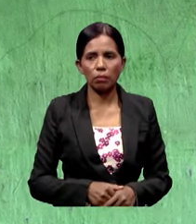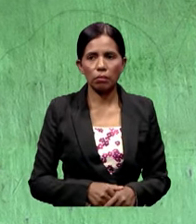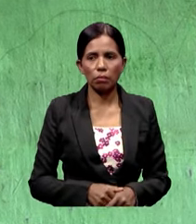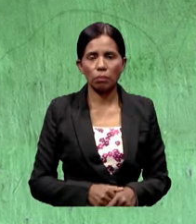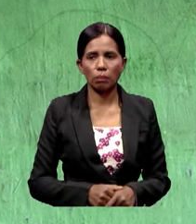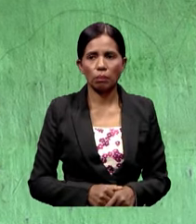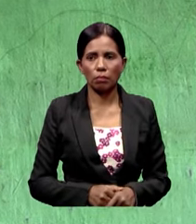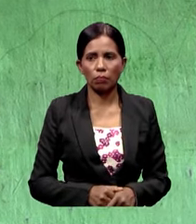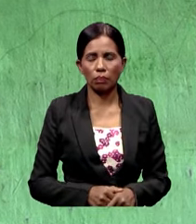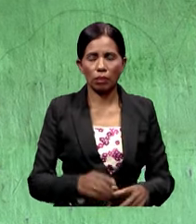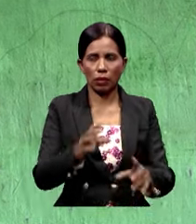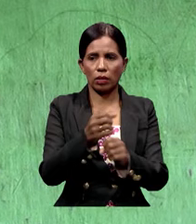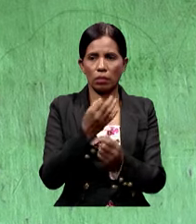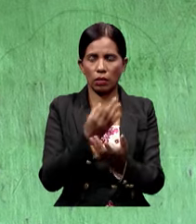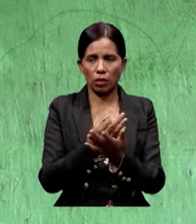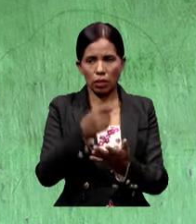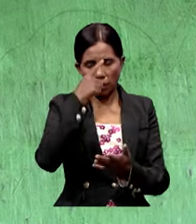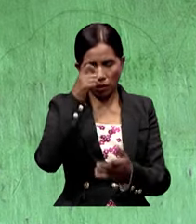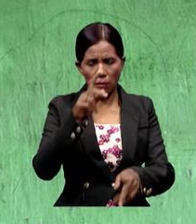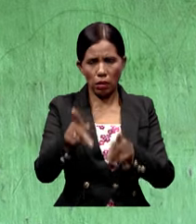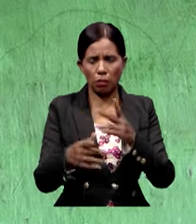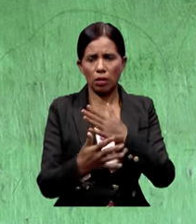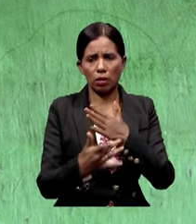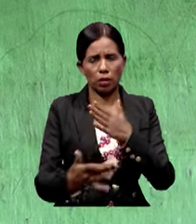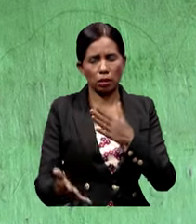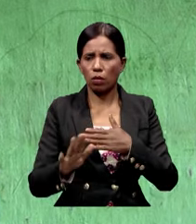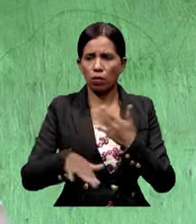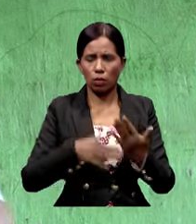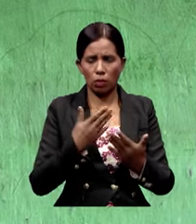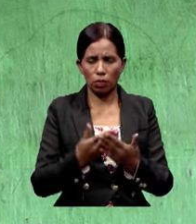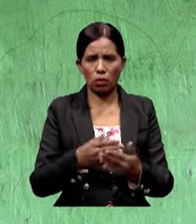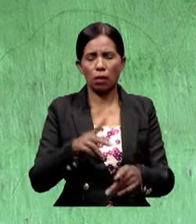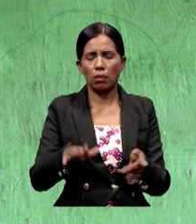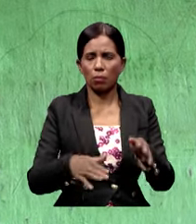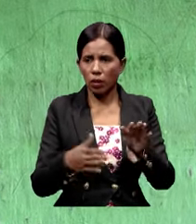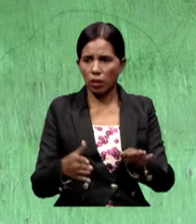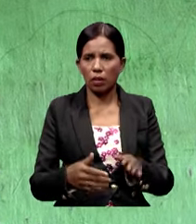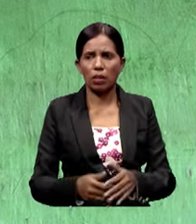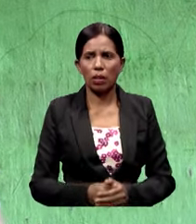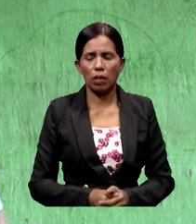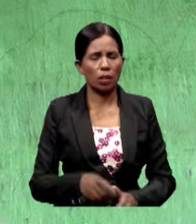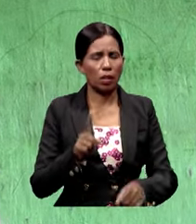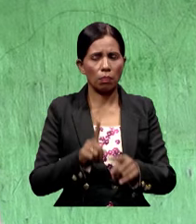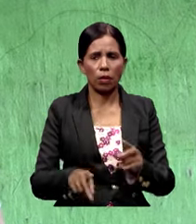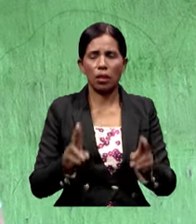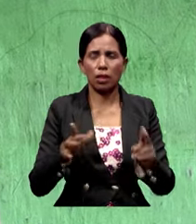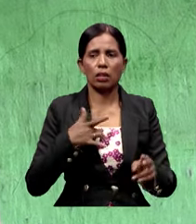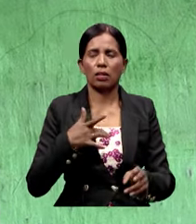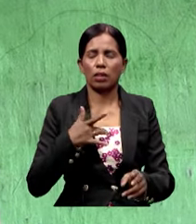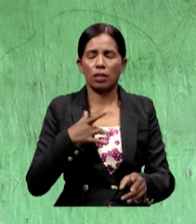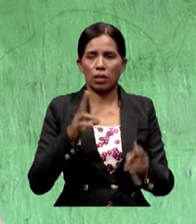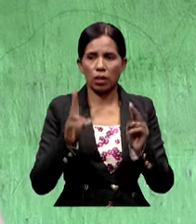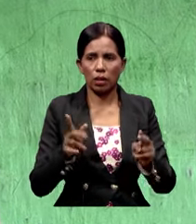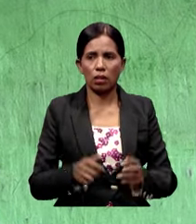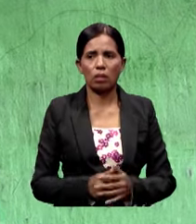lima simu sana nene. Apa nih menerang, nene? Kita nak terdar, nak terdar